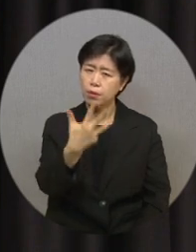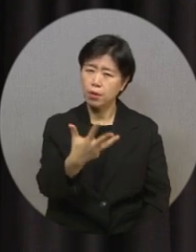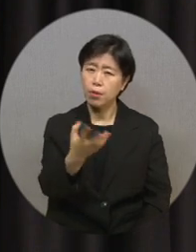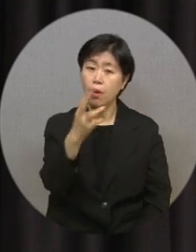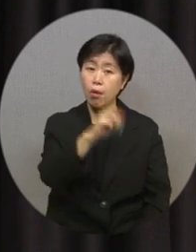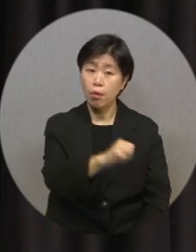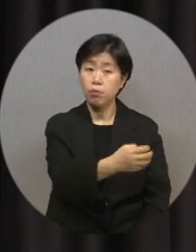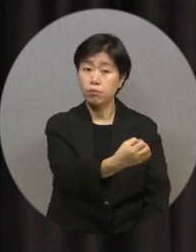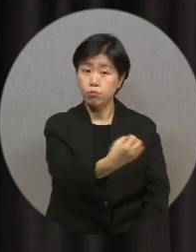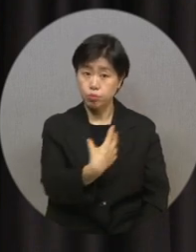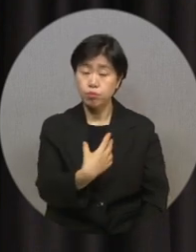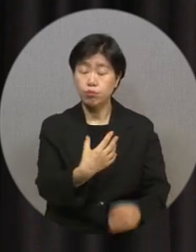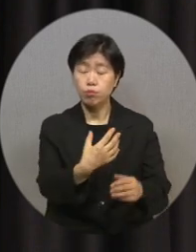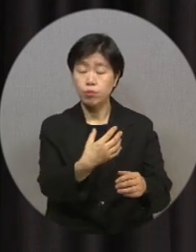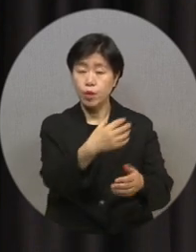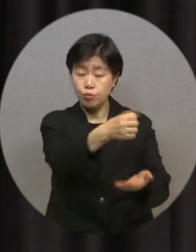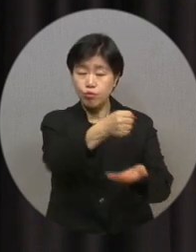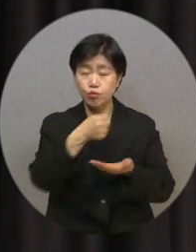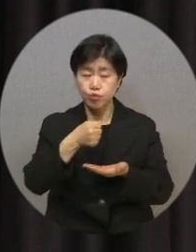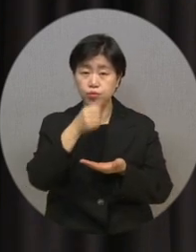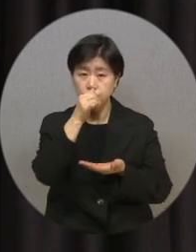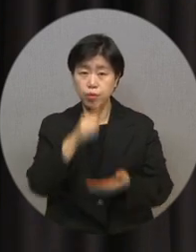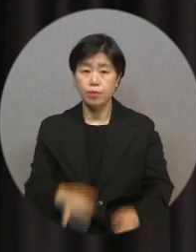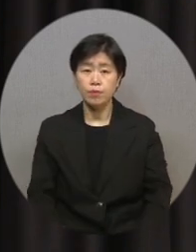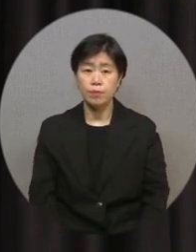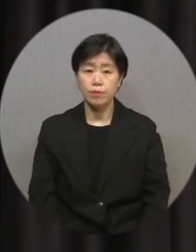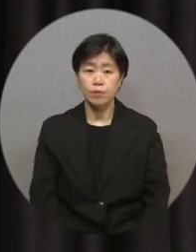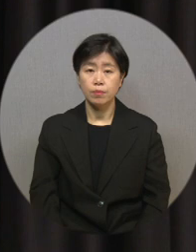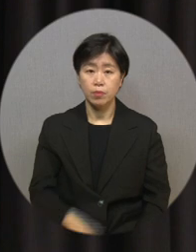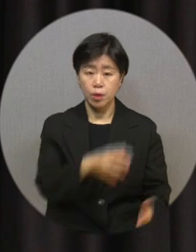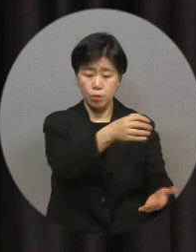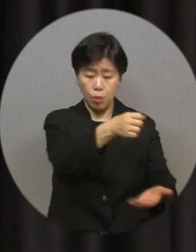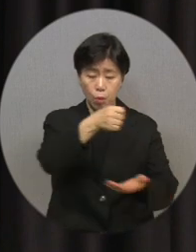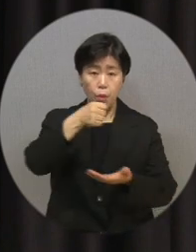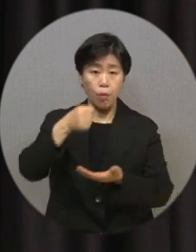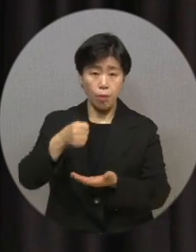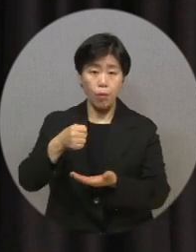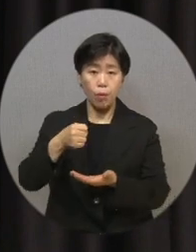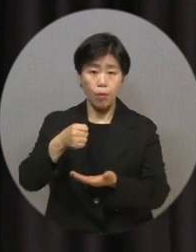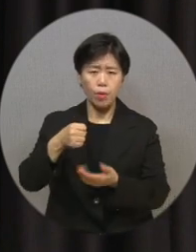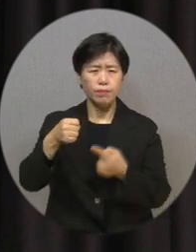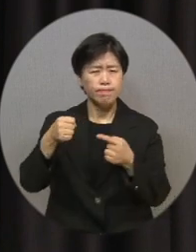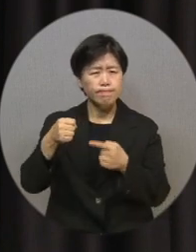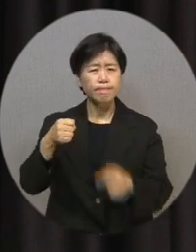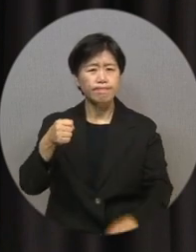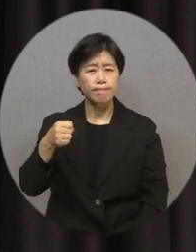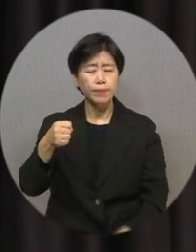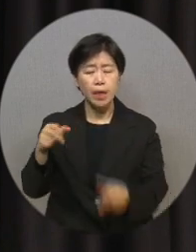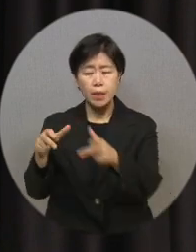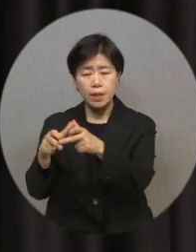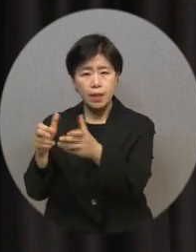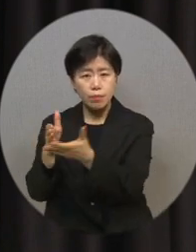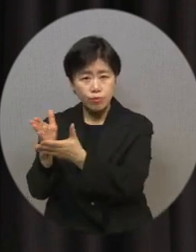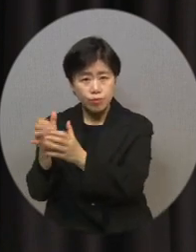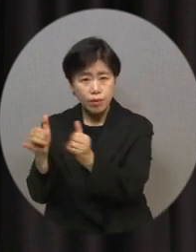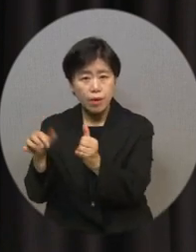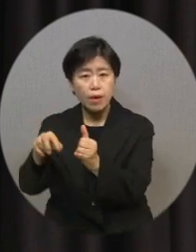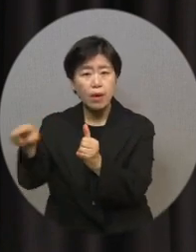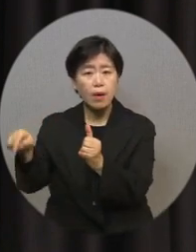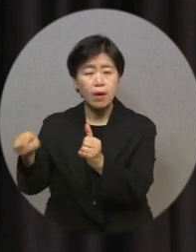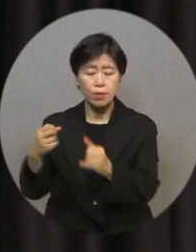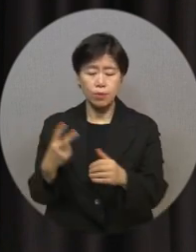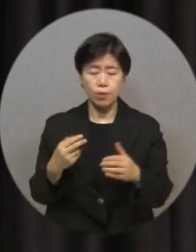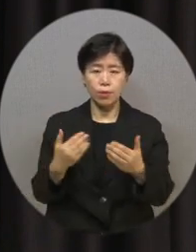했습니다 많이 예 그래서 그 483억 지원을 받아서 그러면 장애계 저희